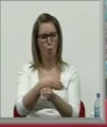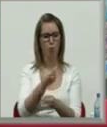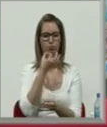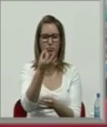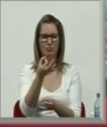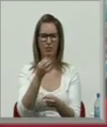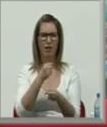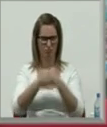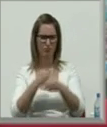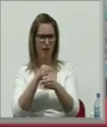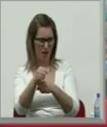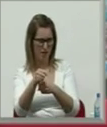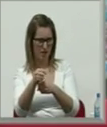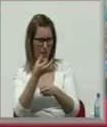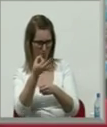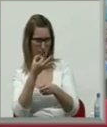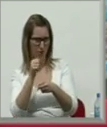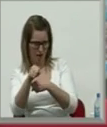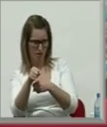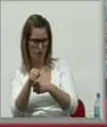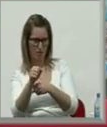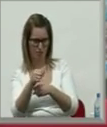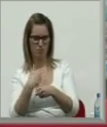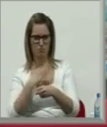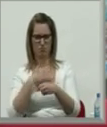pracę. I chcę powiedzieć, że